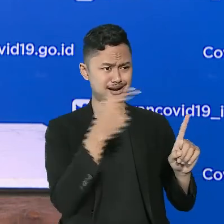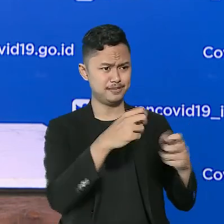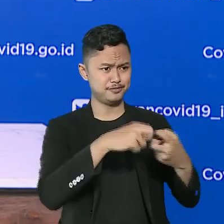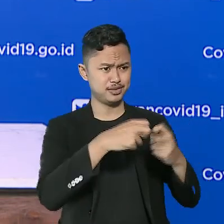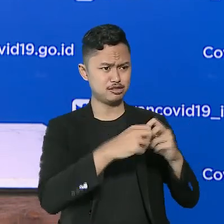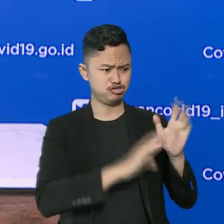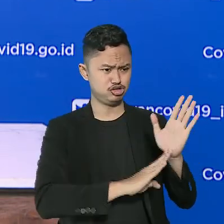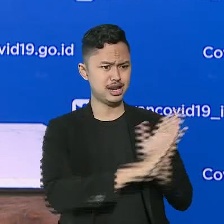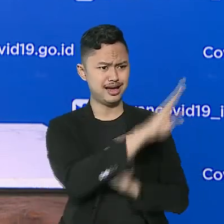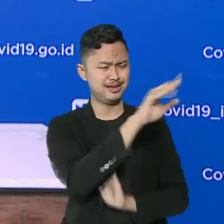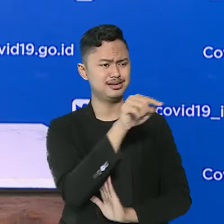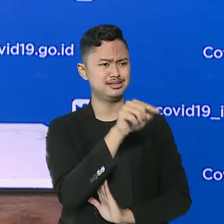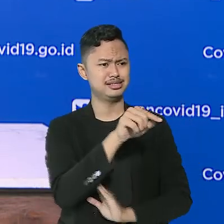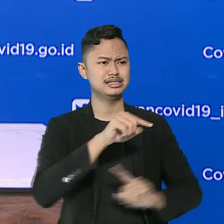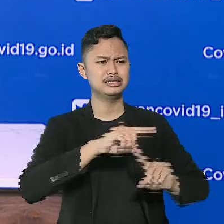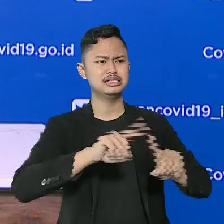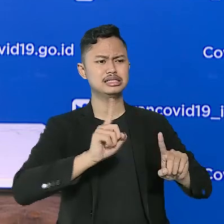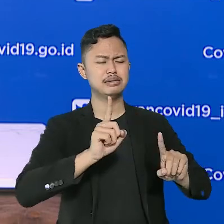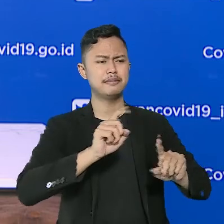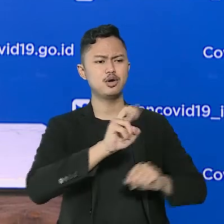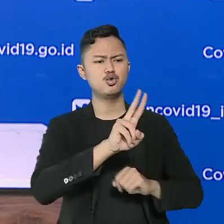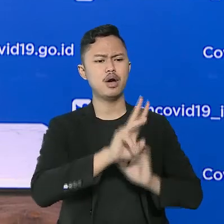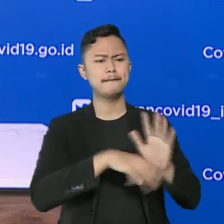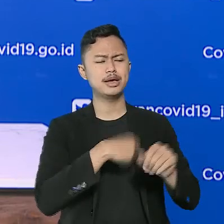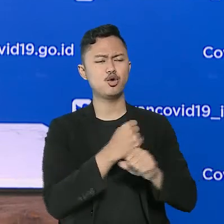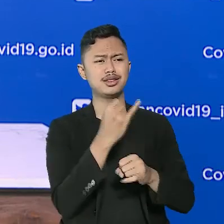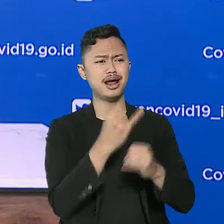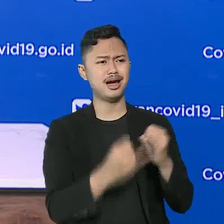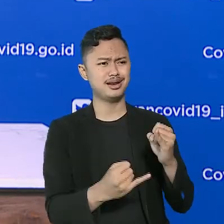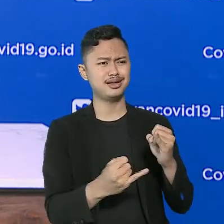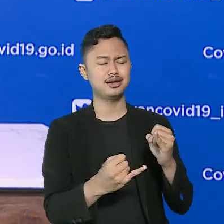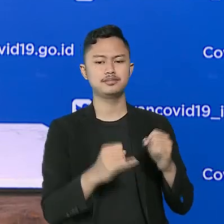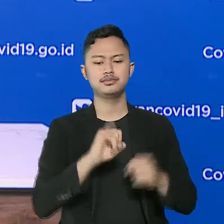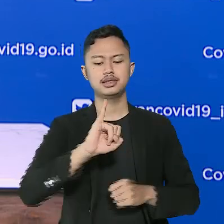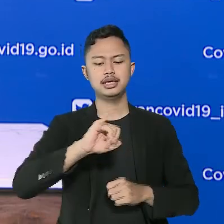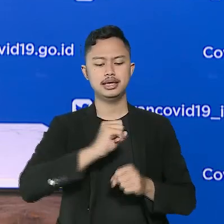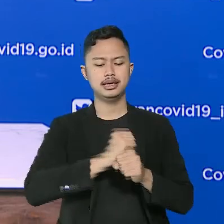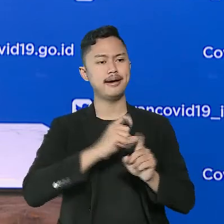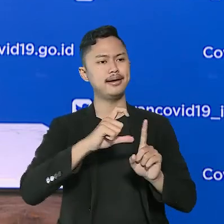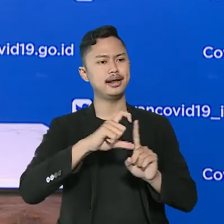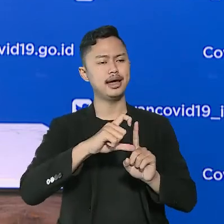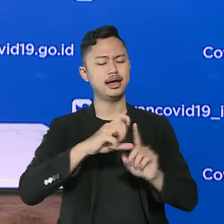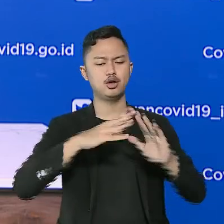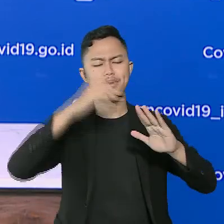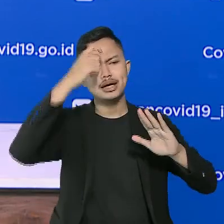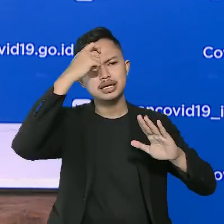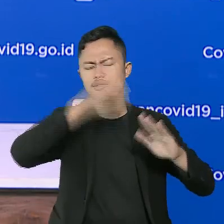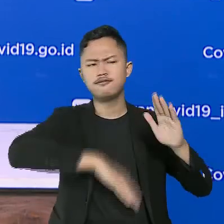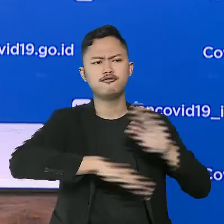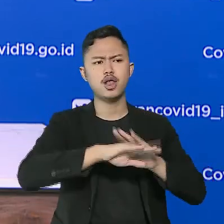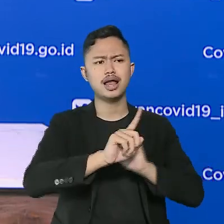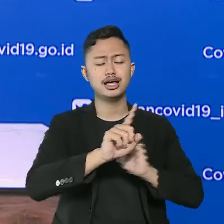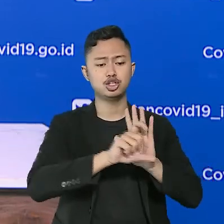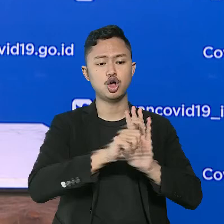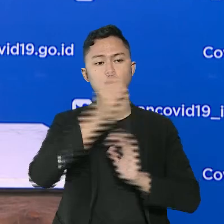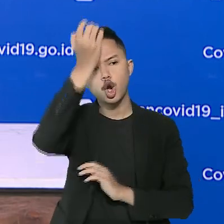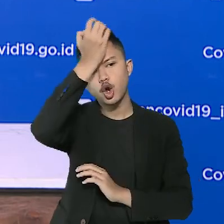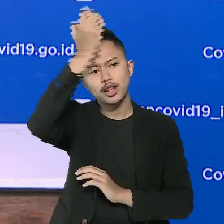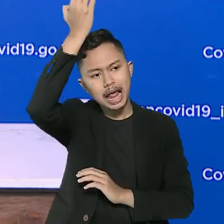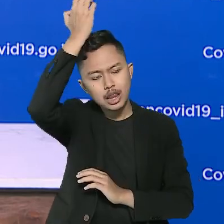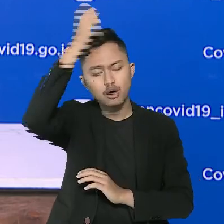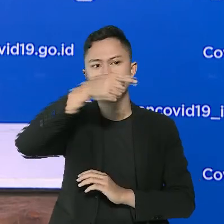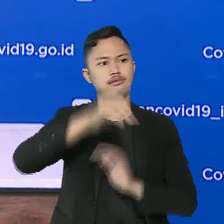dinyatakan kasusnya naik, dalam 2 pekan terakhir ini ada banyak IGDRS yang penuh. Misalnya saja di Provinsi